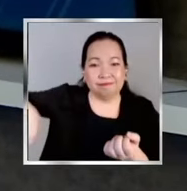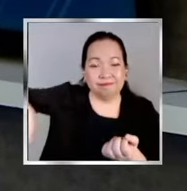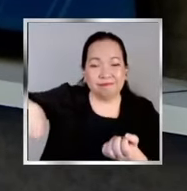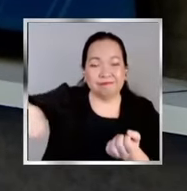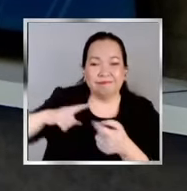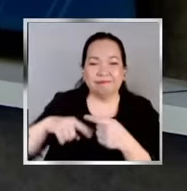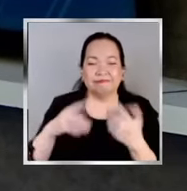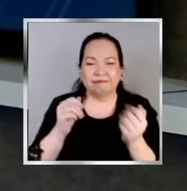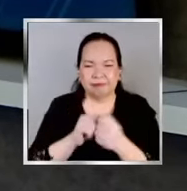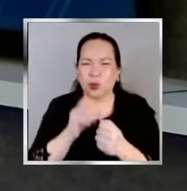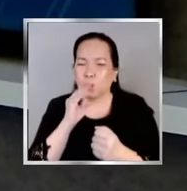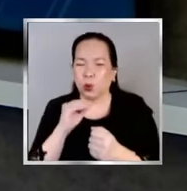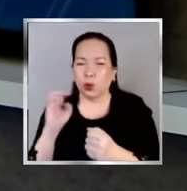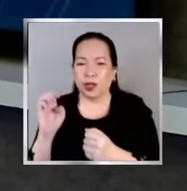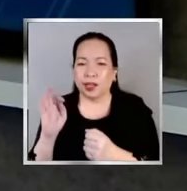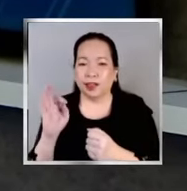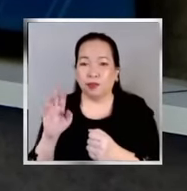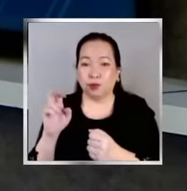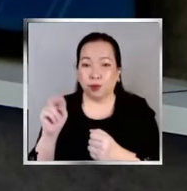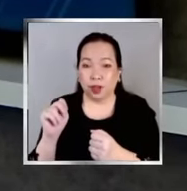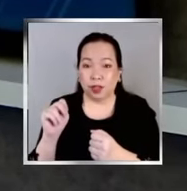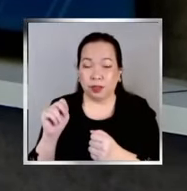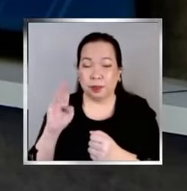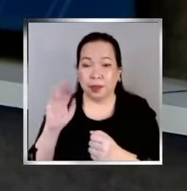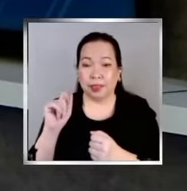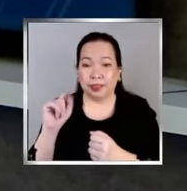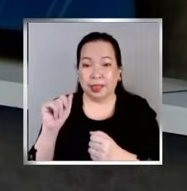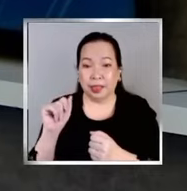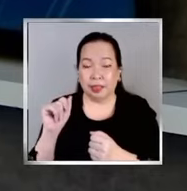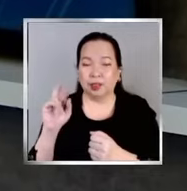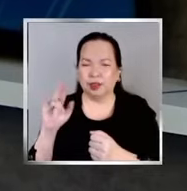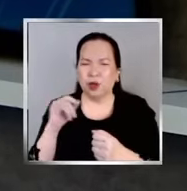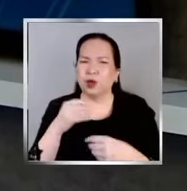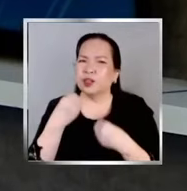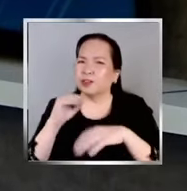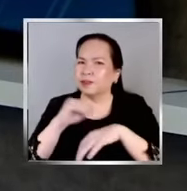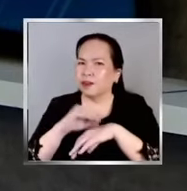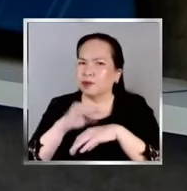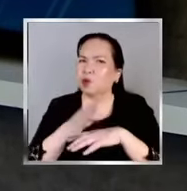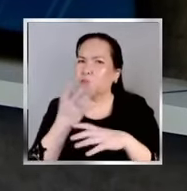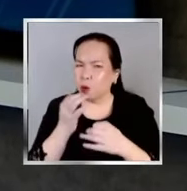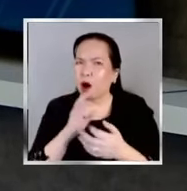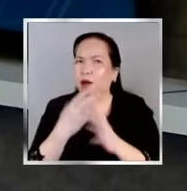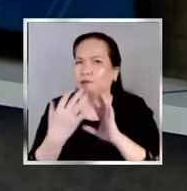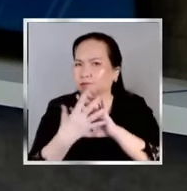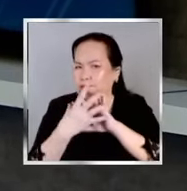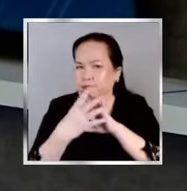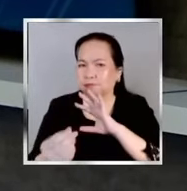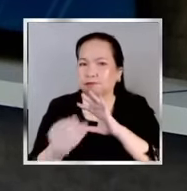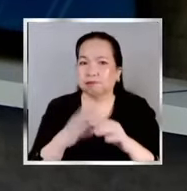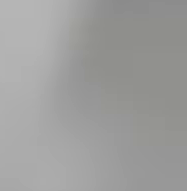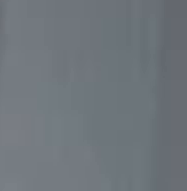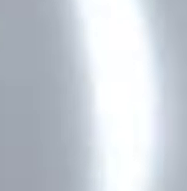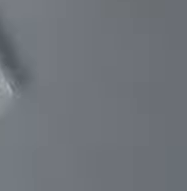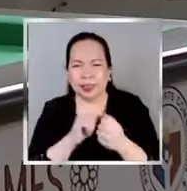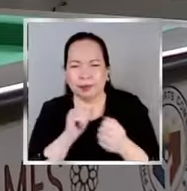Bata Reyes na nagbahagi ng winning tips sa mga nangangarap ding maging kampiyon. Maki-timeout muna tayo kay Chino Trinidad.